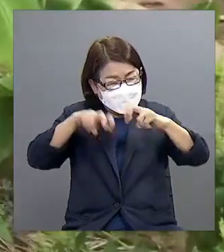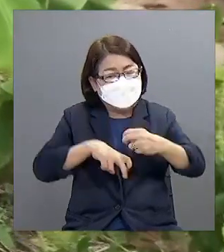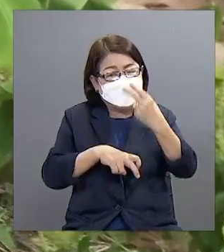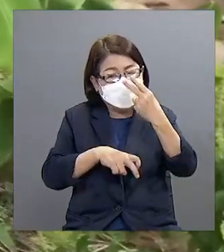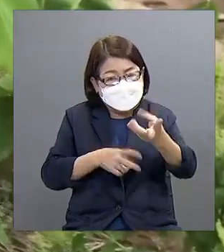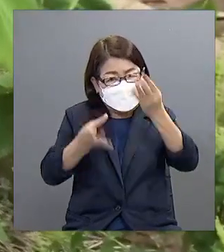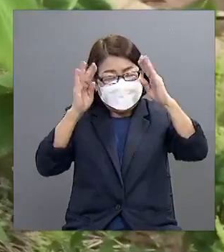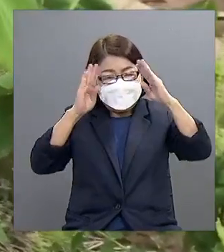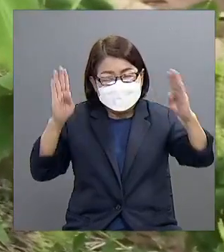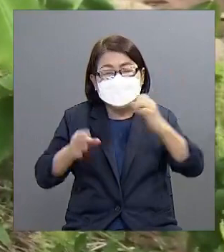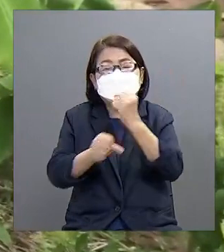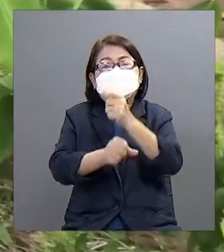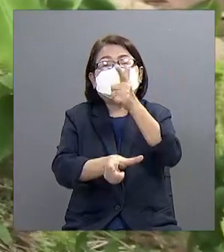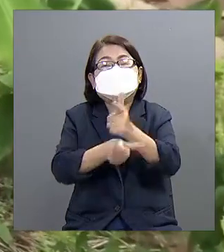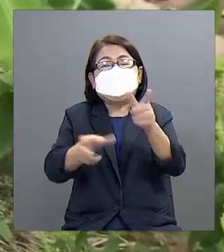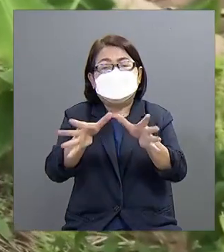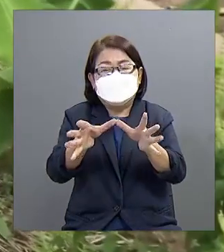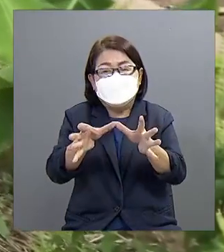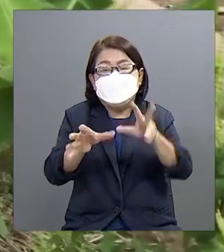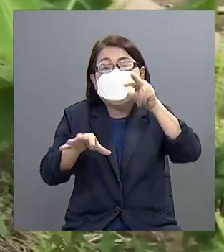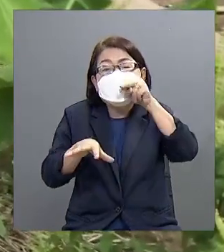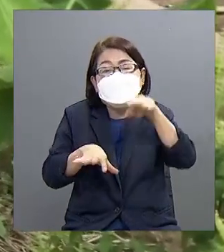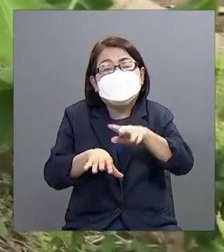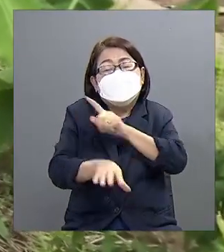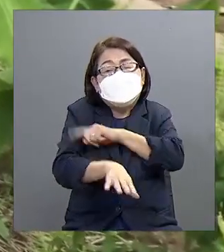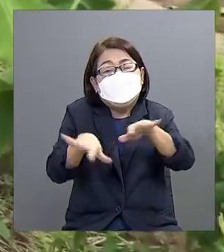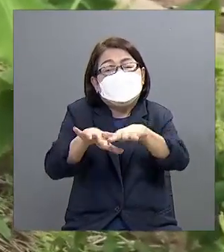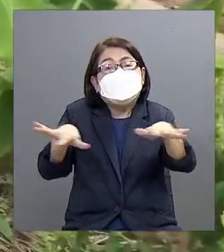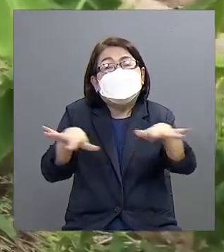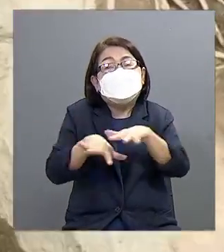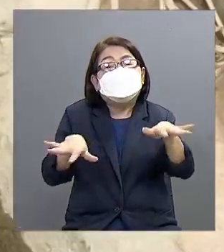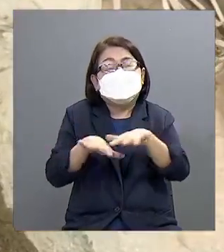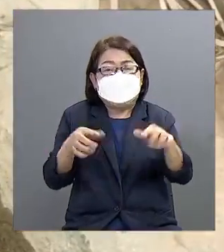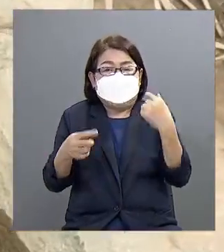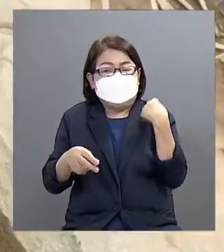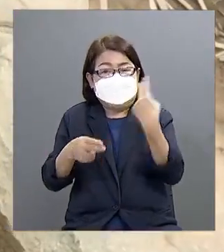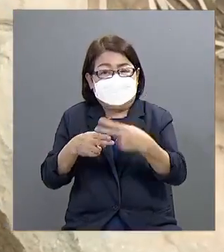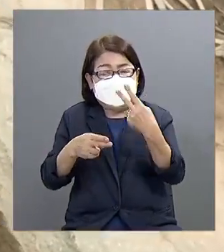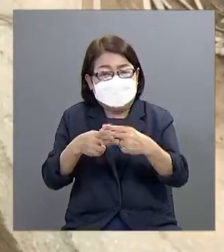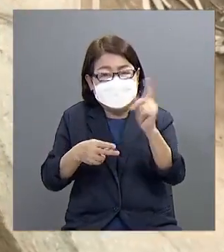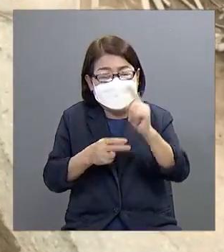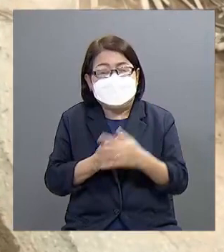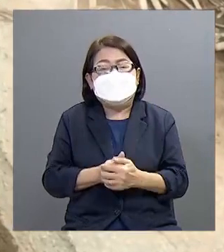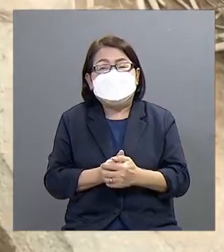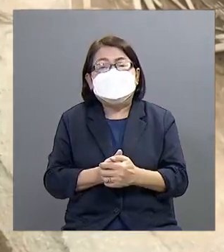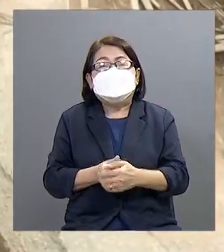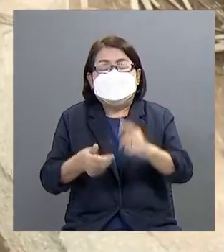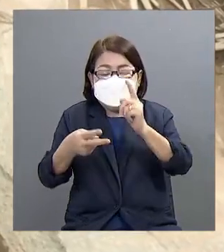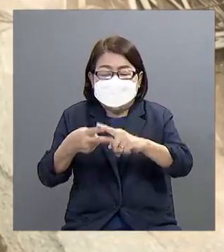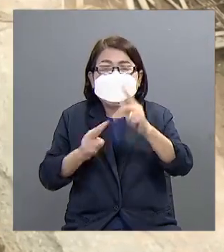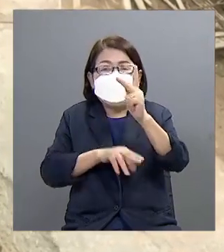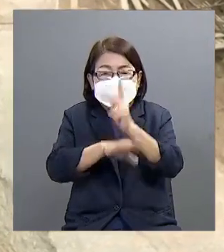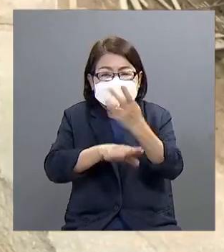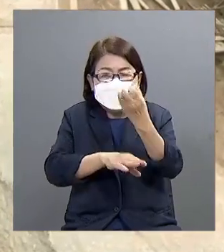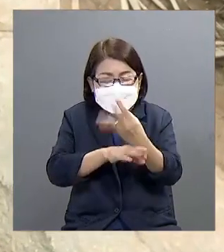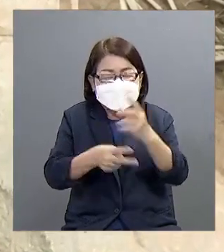ดยใช้วิธีเลี้ยงแบบน้ำใสครับแล้วก็ได้เลือกปูนาที่เอามาเลี้ยงอยู่2สายพันธุ์คือพันธุ์พระเทพแล้วก็พันธุ์กำแพงเพชรซึ่งเป็นปูนาที่มีความส